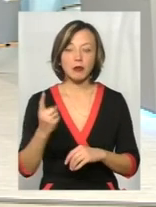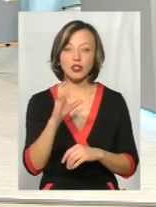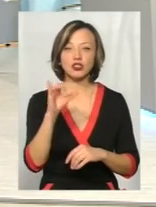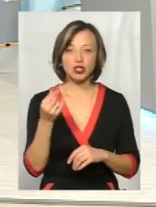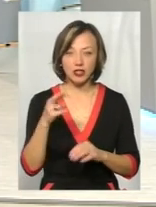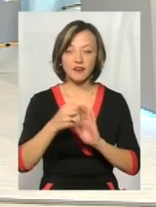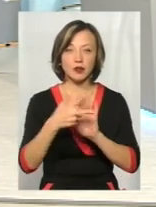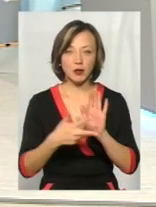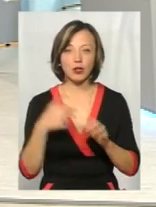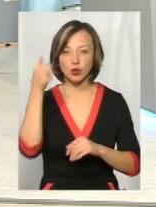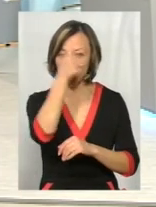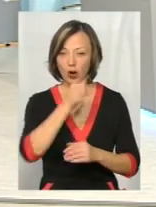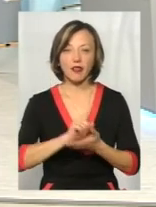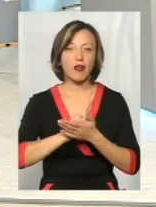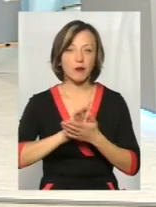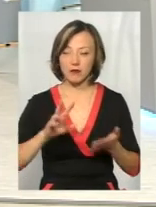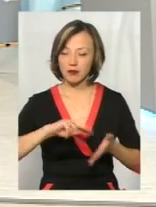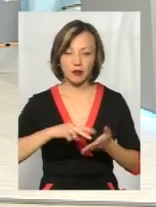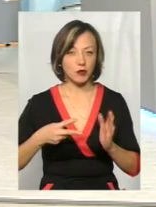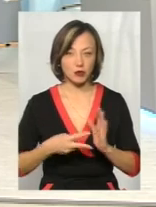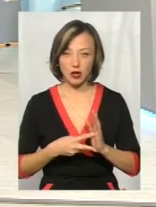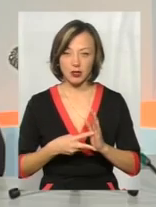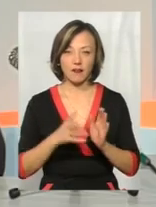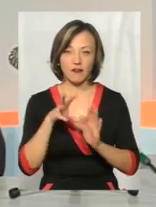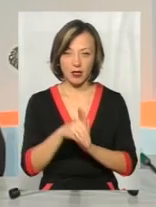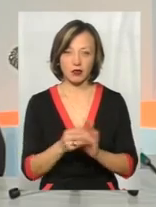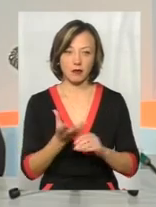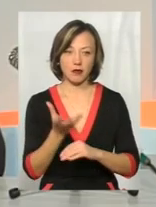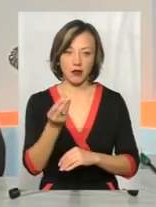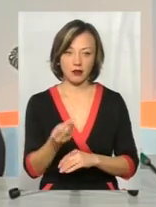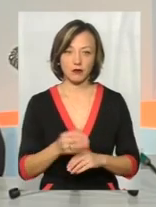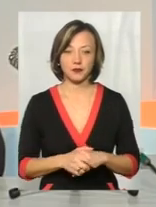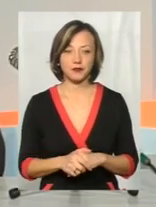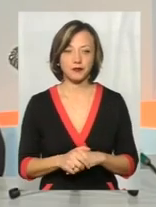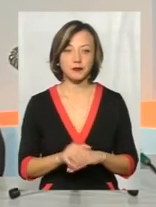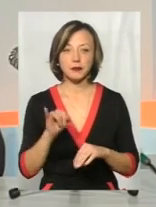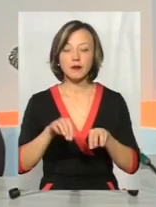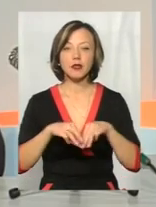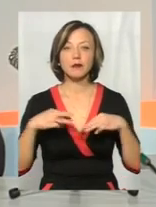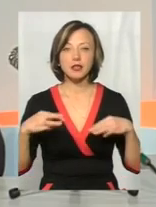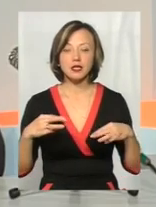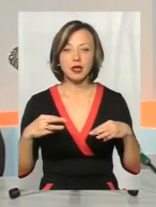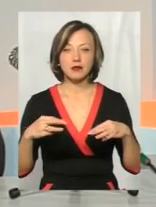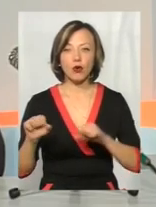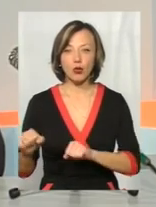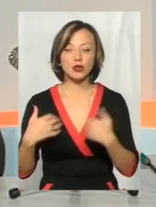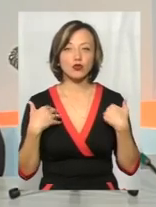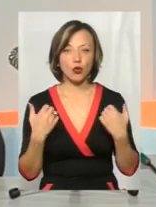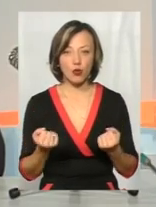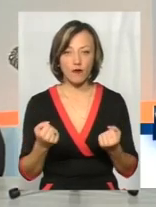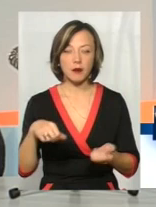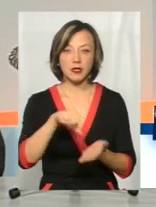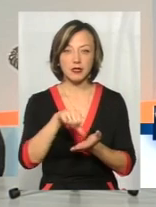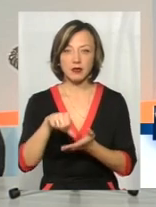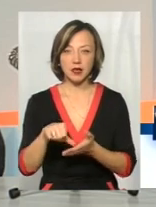січня 2018 року не повинно нічого. Не передбачається введення. І Міністерство охорони здоров'я, і